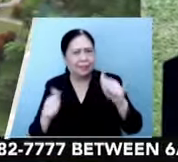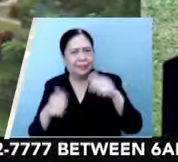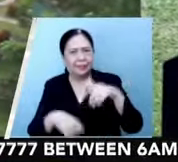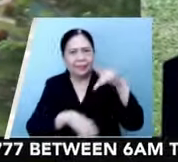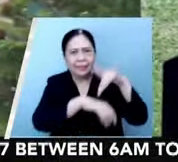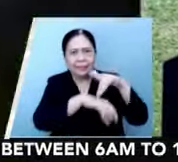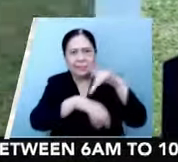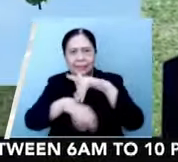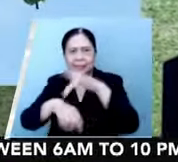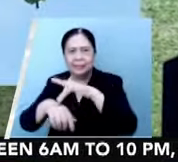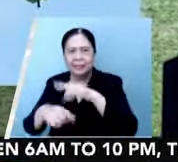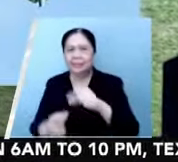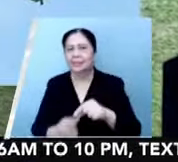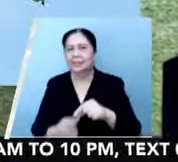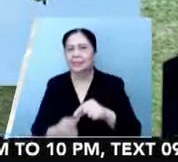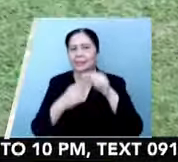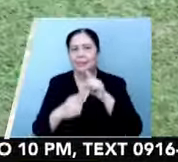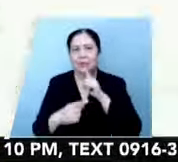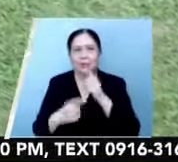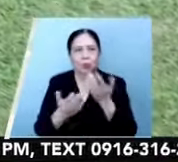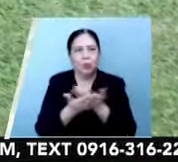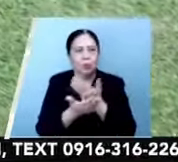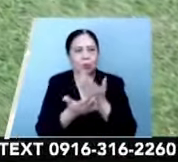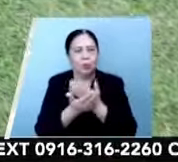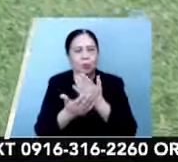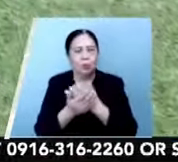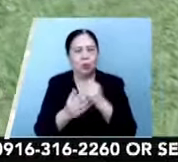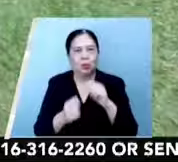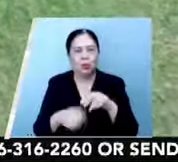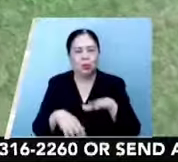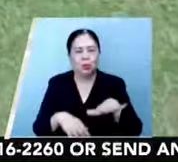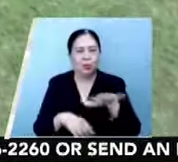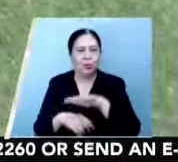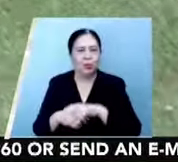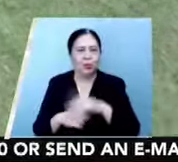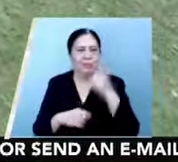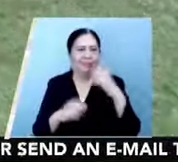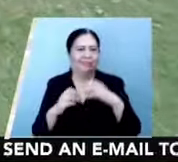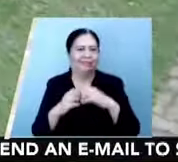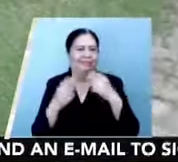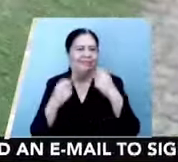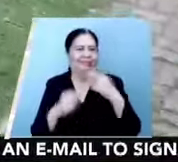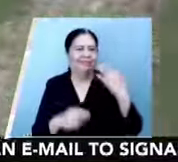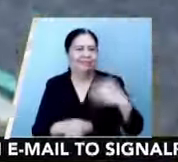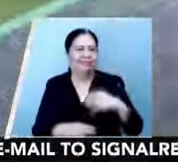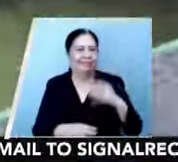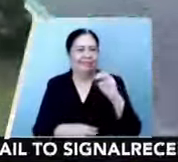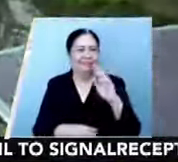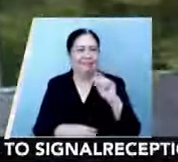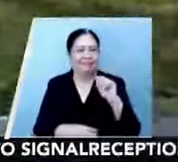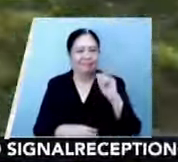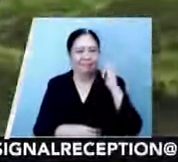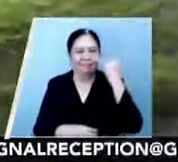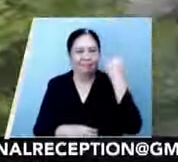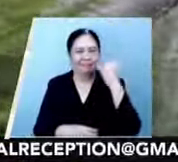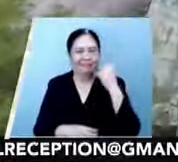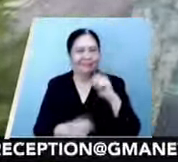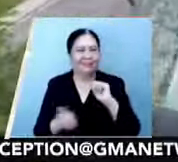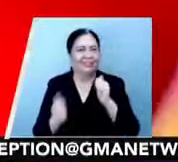lalong-lalo na ang mga pinakabago nilang offerings. Para sa GMA Integrated News, ako si Martin Javier, changing the